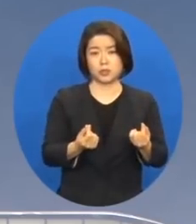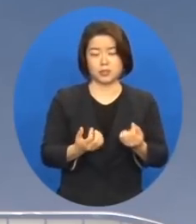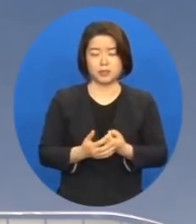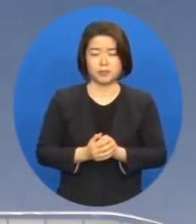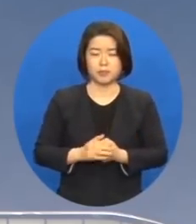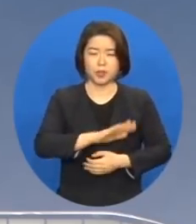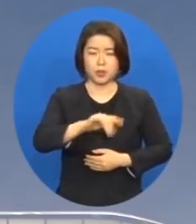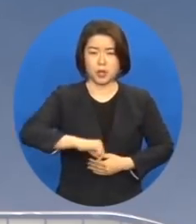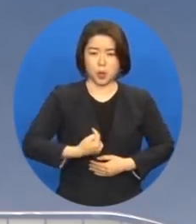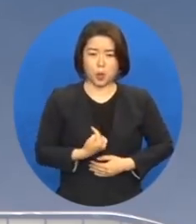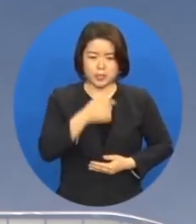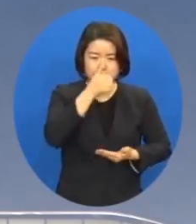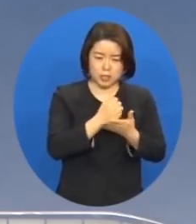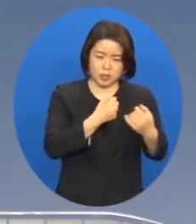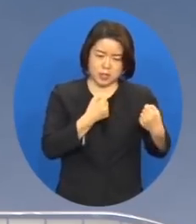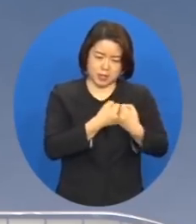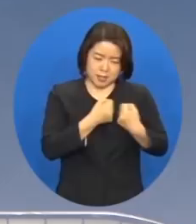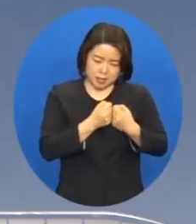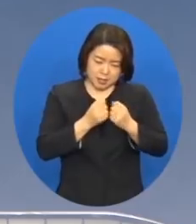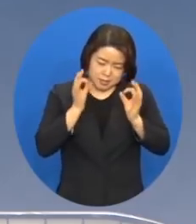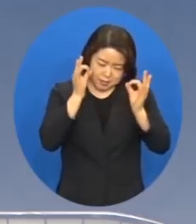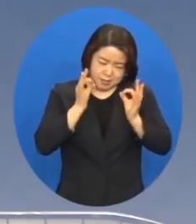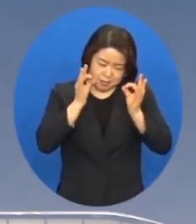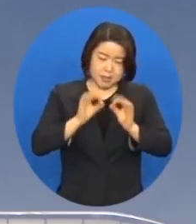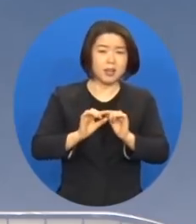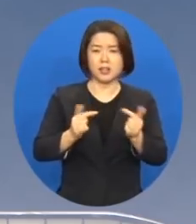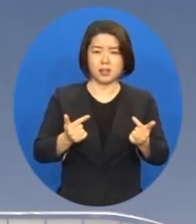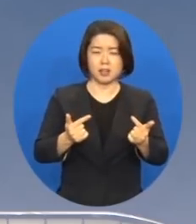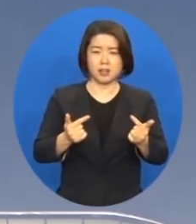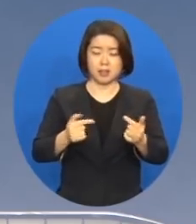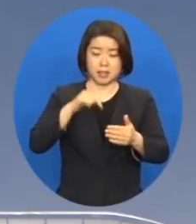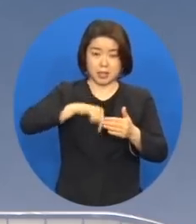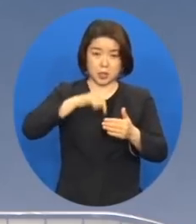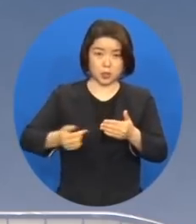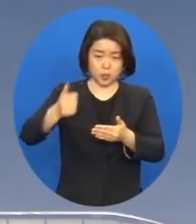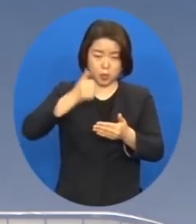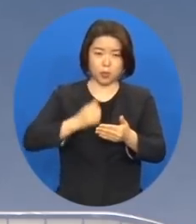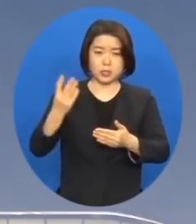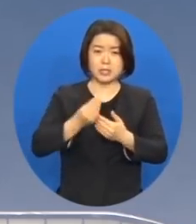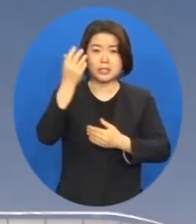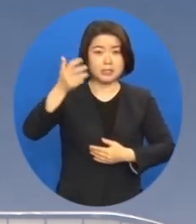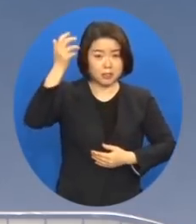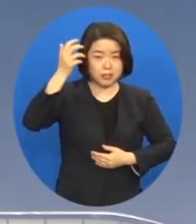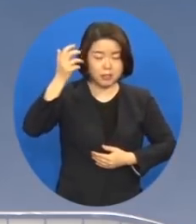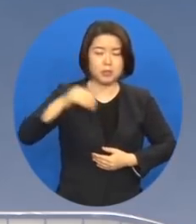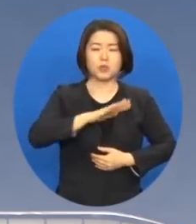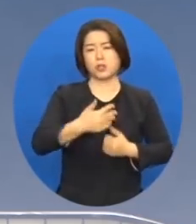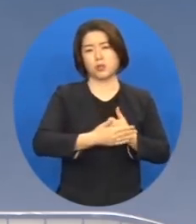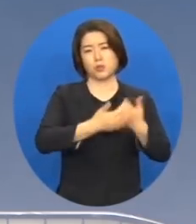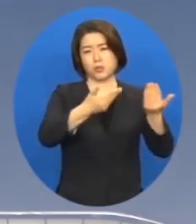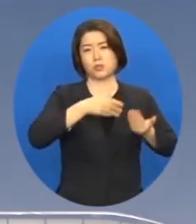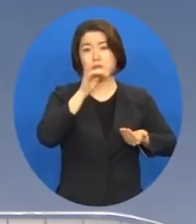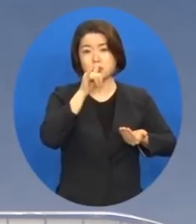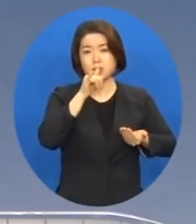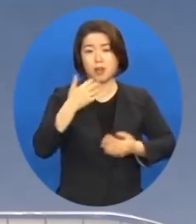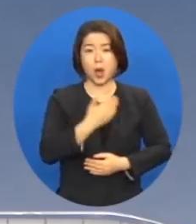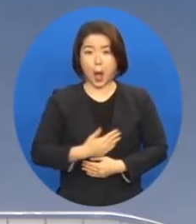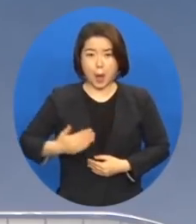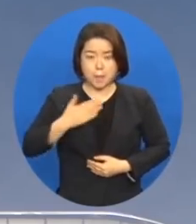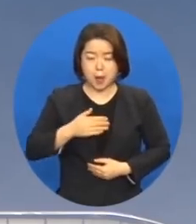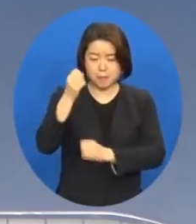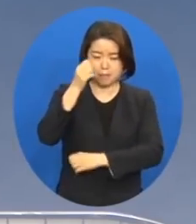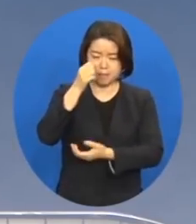혼자서 죄와 싸우는 사람이 아니에요. 우리 안에 오신 성령께서 우리를 도와주고 계세요. 우리가 육신의